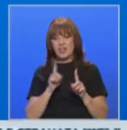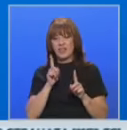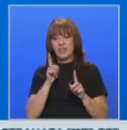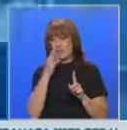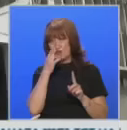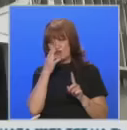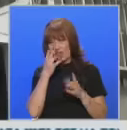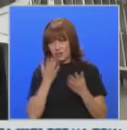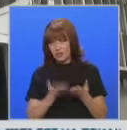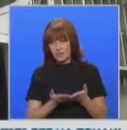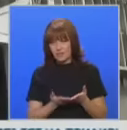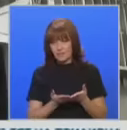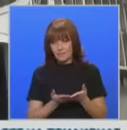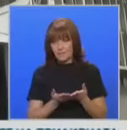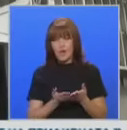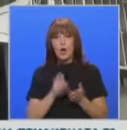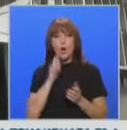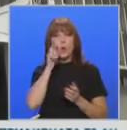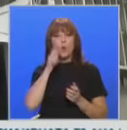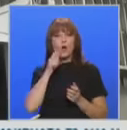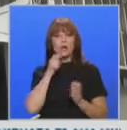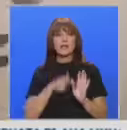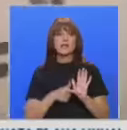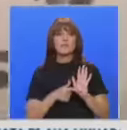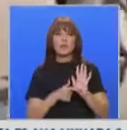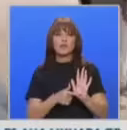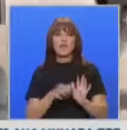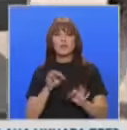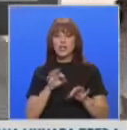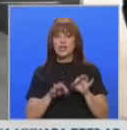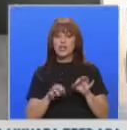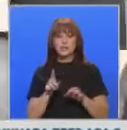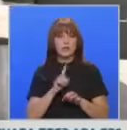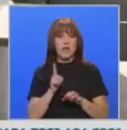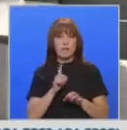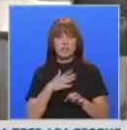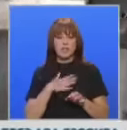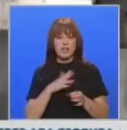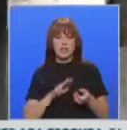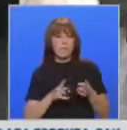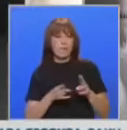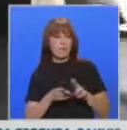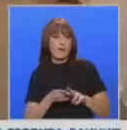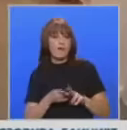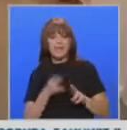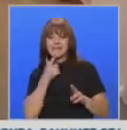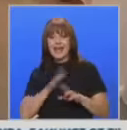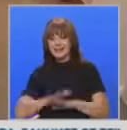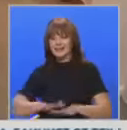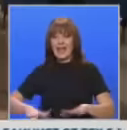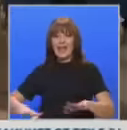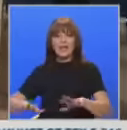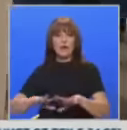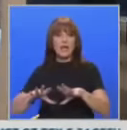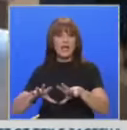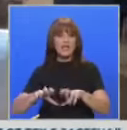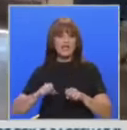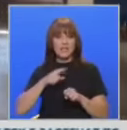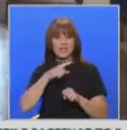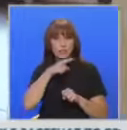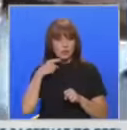на международното право. Украинската страна посочи, че изборите няма да доведат до промяна на статута на нейните територии, завзети от руската армия,